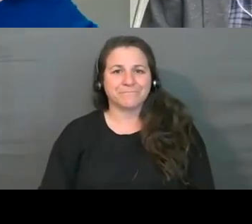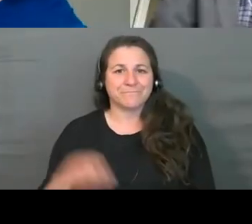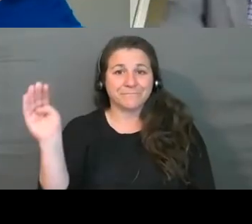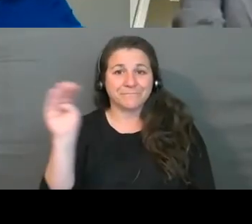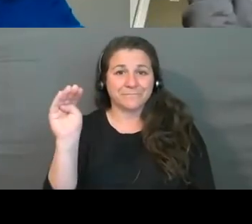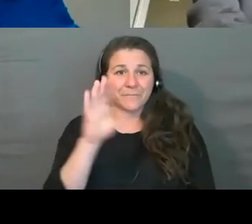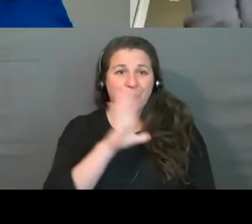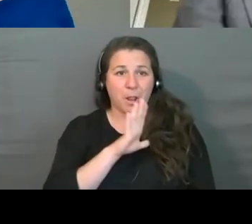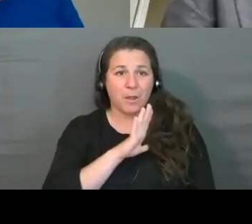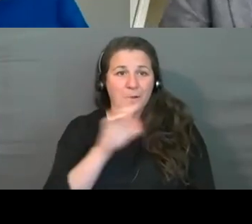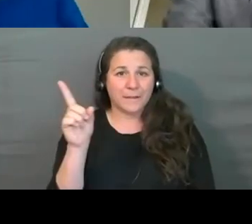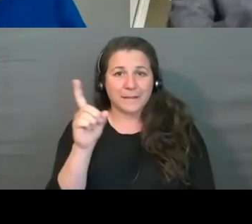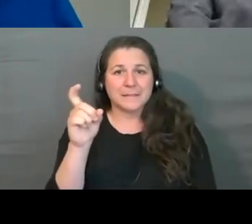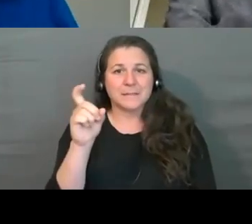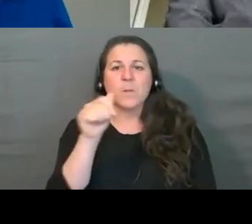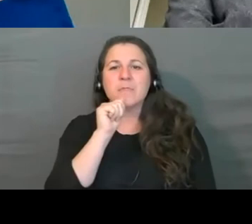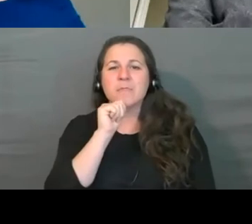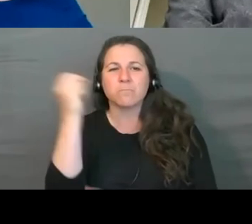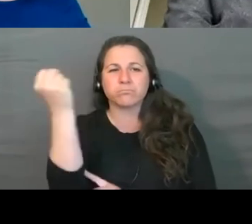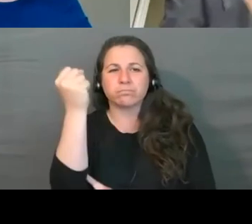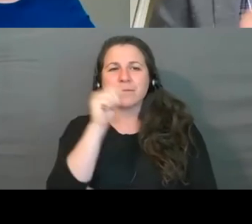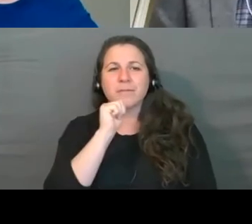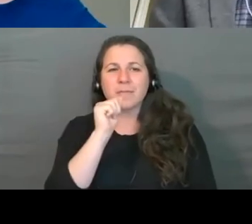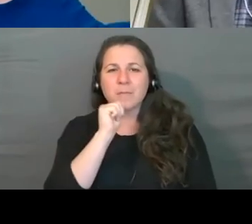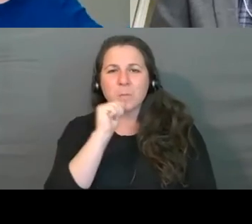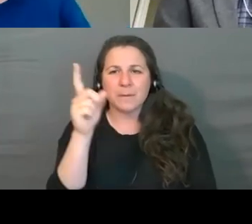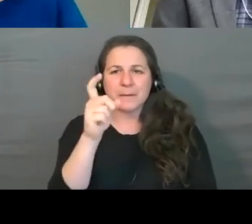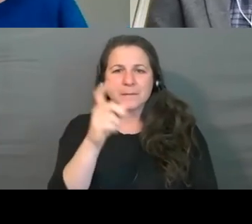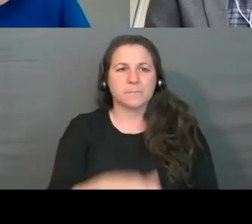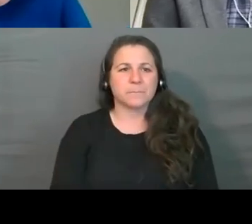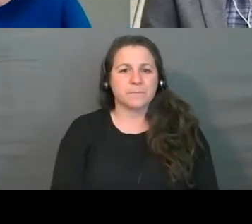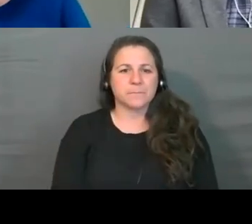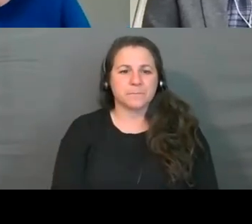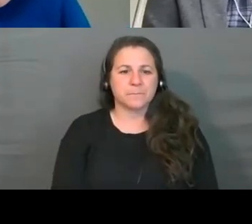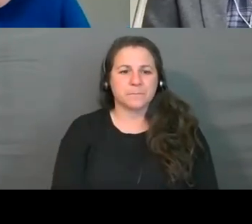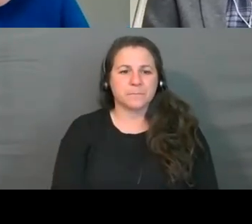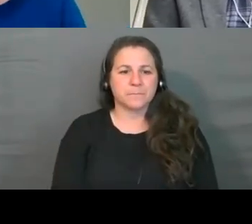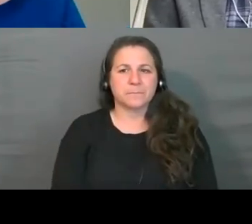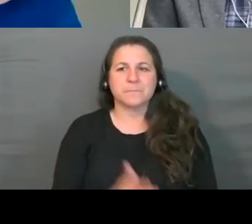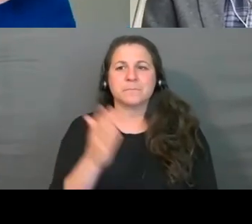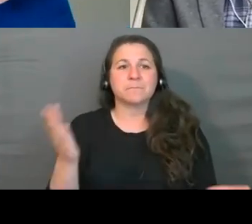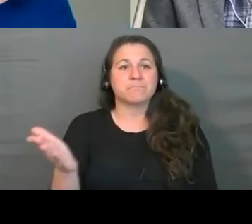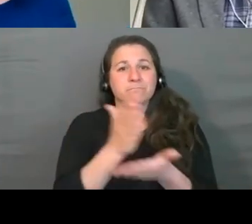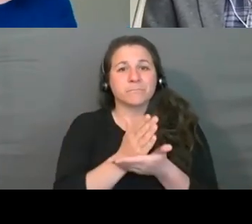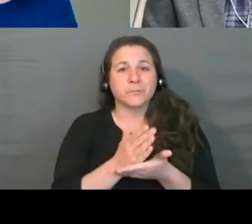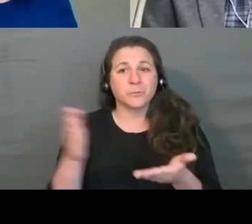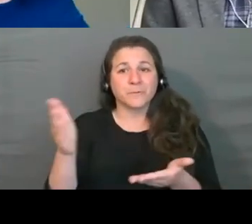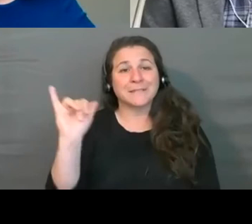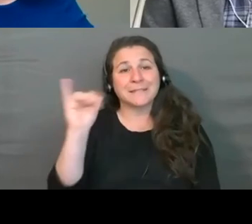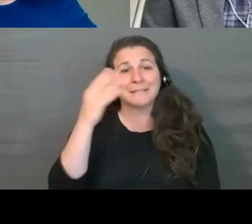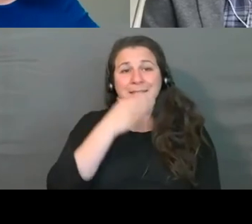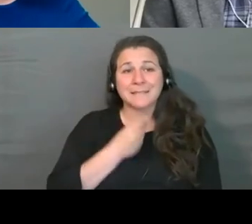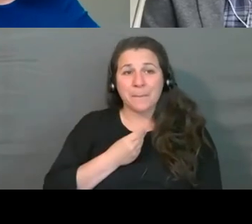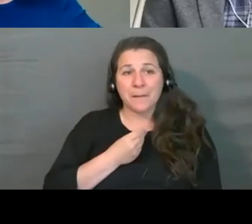permets. On va poursuivre avec Isabelle. Donc, je suis vraiment heureuse de te passer